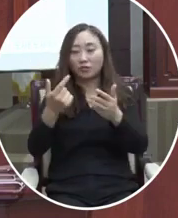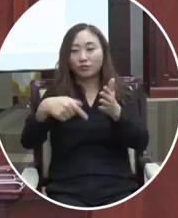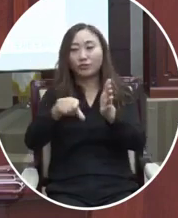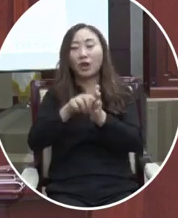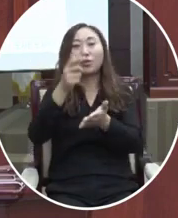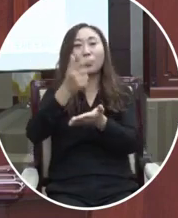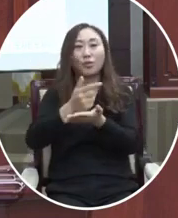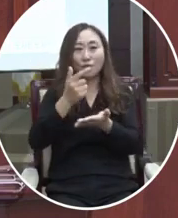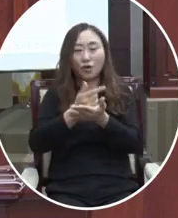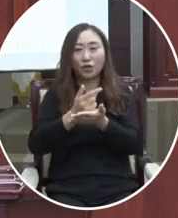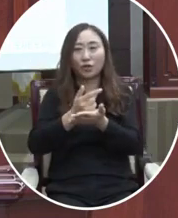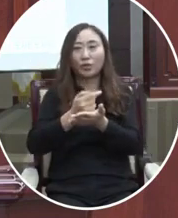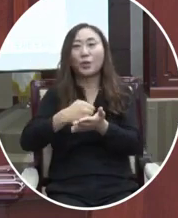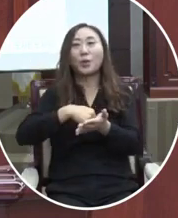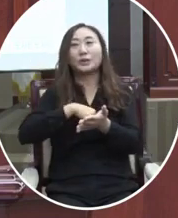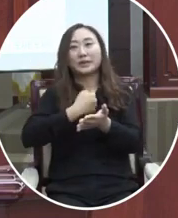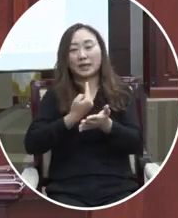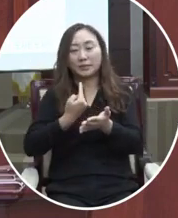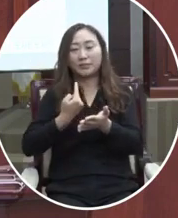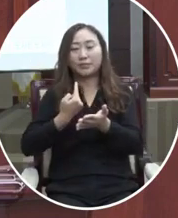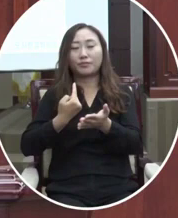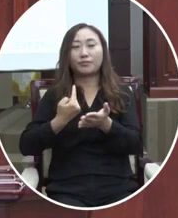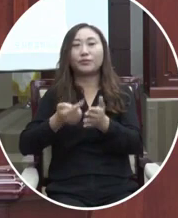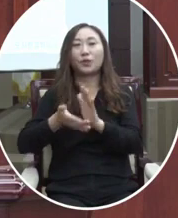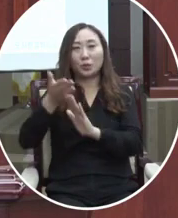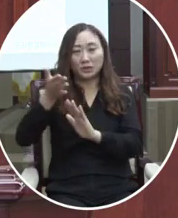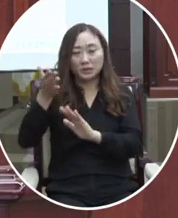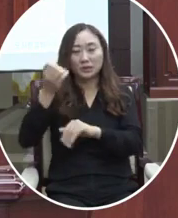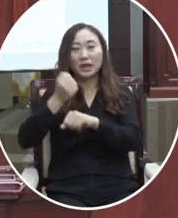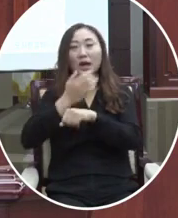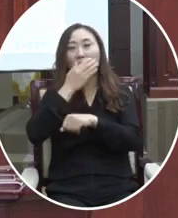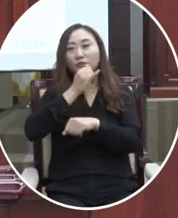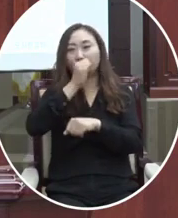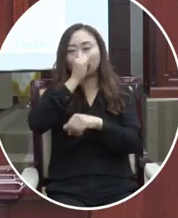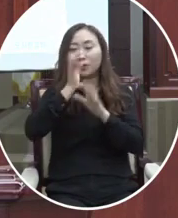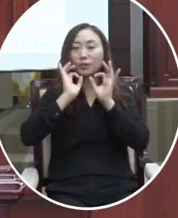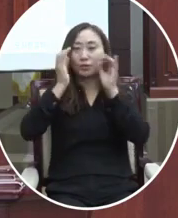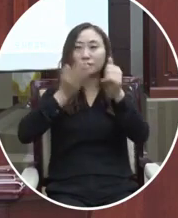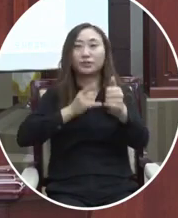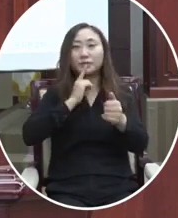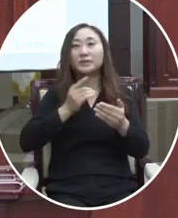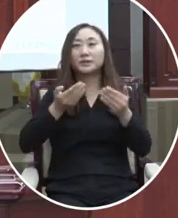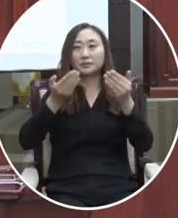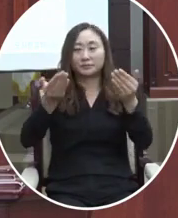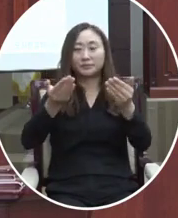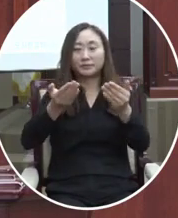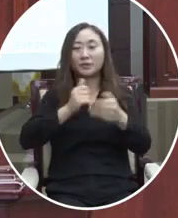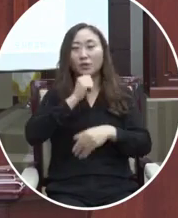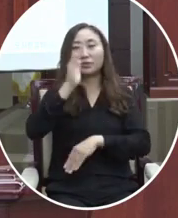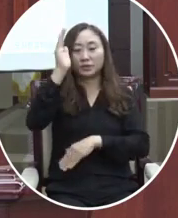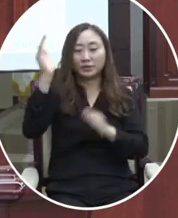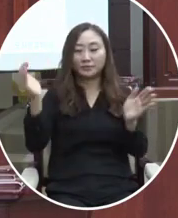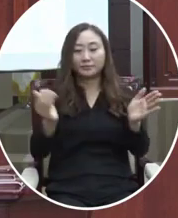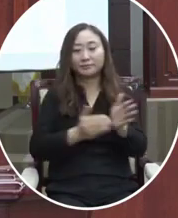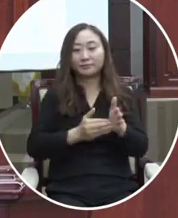에너지 자립도시 노원을 위한 거대한 전환을 꿈꾸고 노력하는 자치기구가 될수 있도록 당부드리며